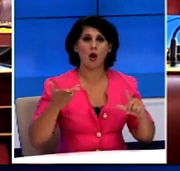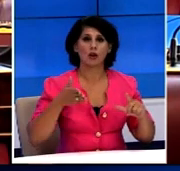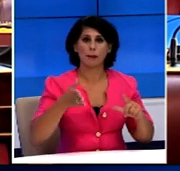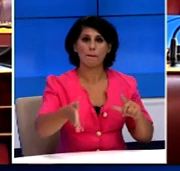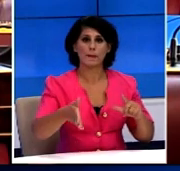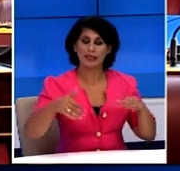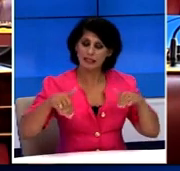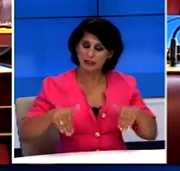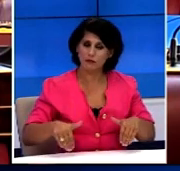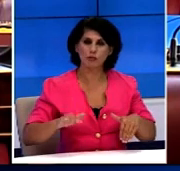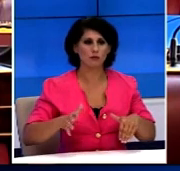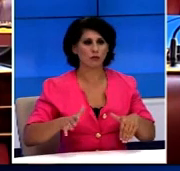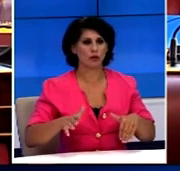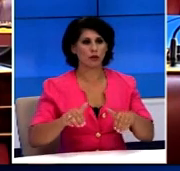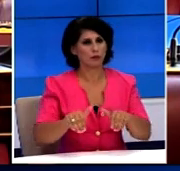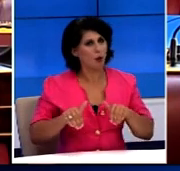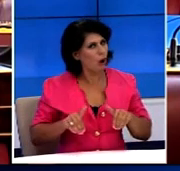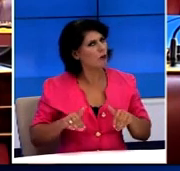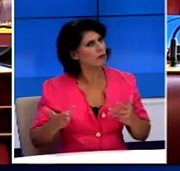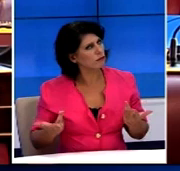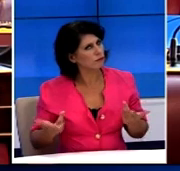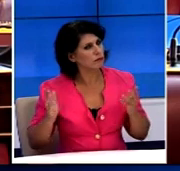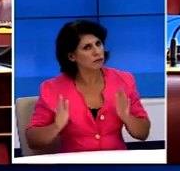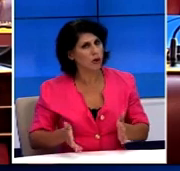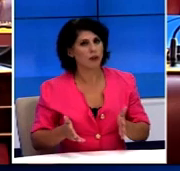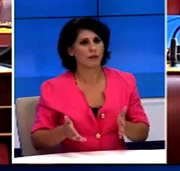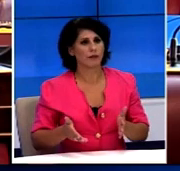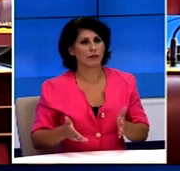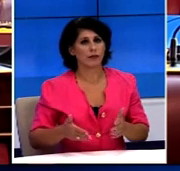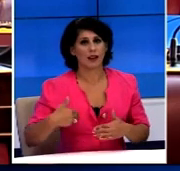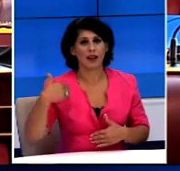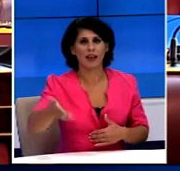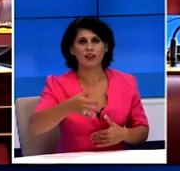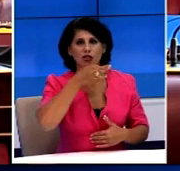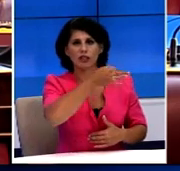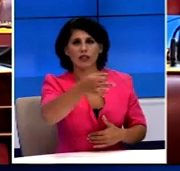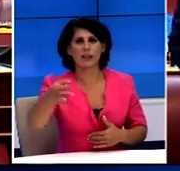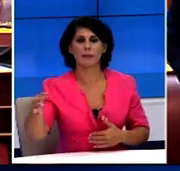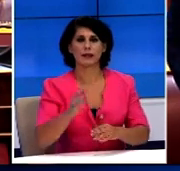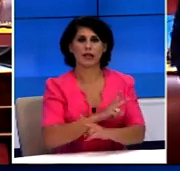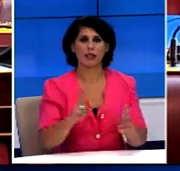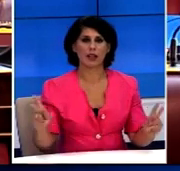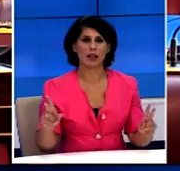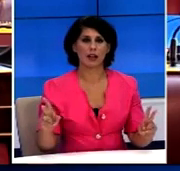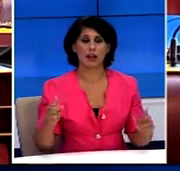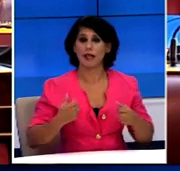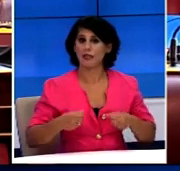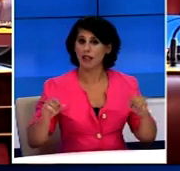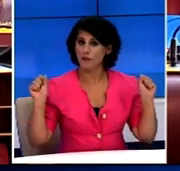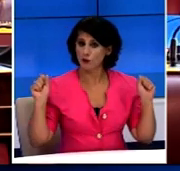κάνεις ένα συμβιβασμό, μπορεί να κάνεις υποχωρήσεις. Να βγείτε και να τις πείτε καθαρά. Η διαφωνία μας με